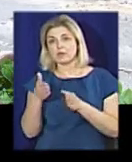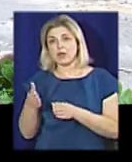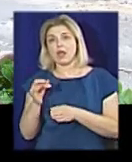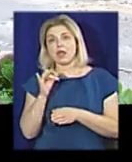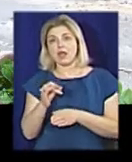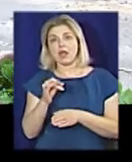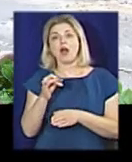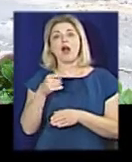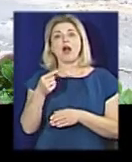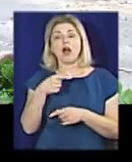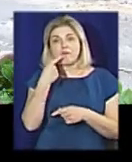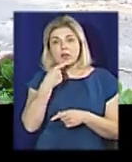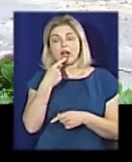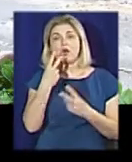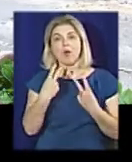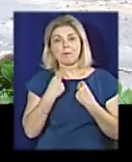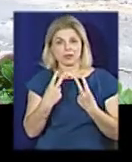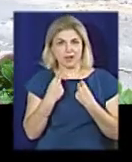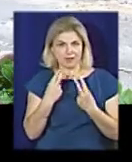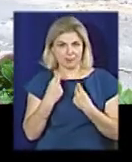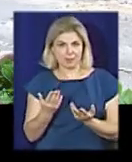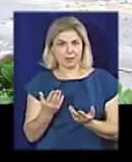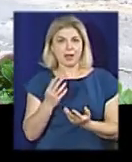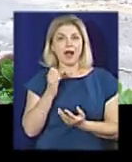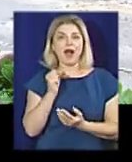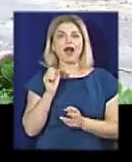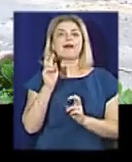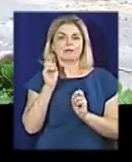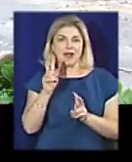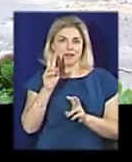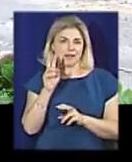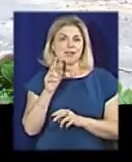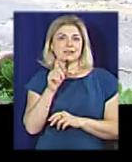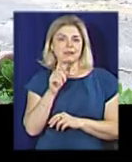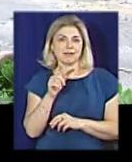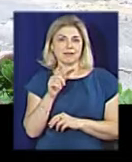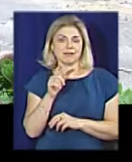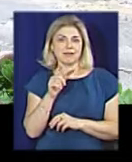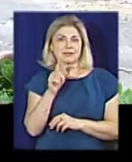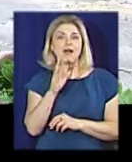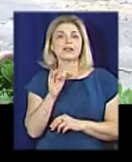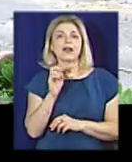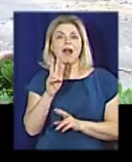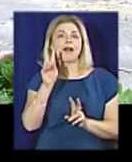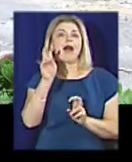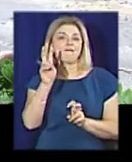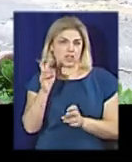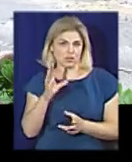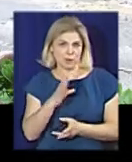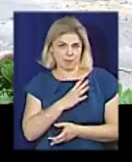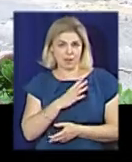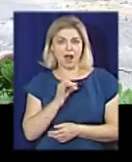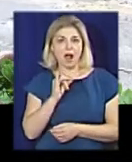нас обідами, завтраками, але я в кавичках, в лапках закажу. Літак постійно